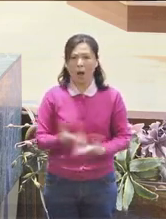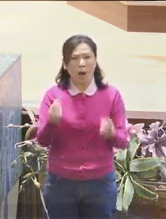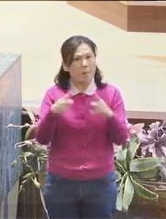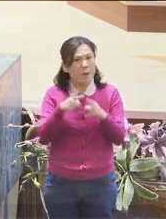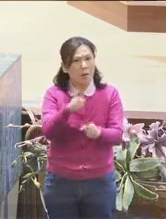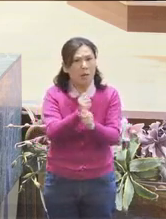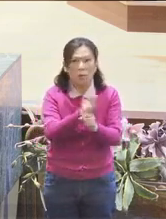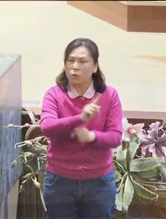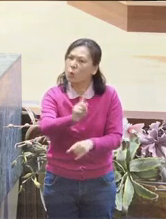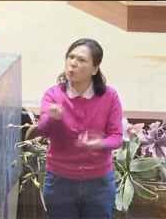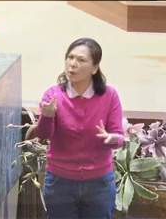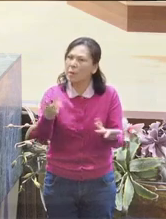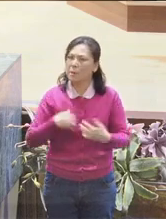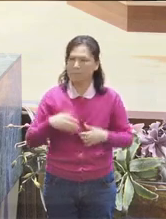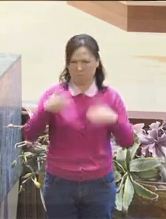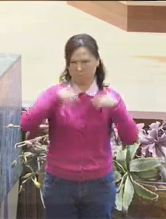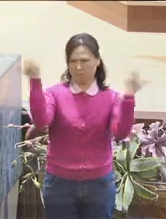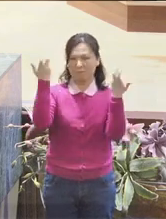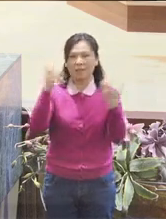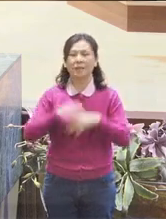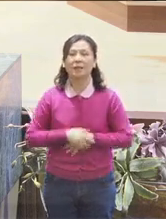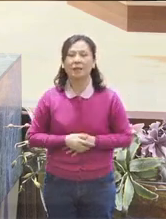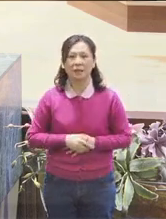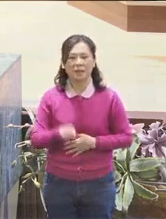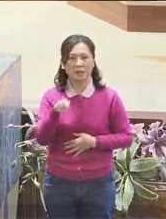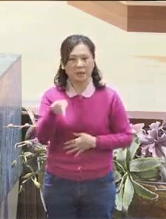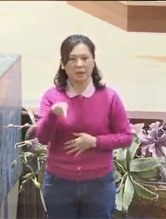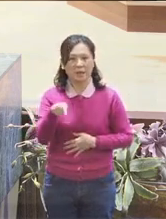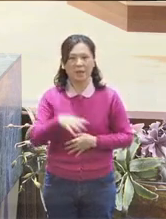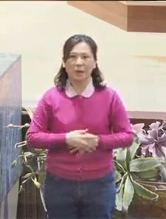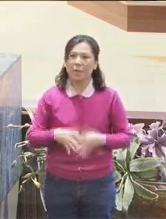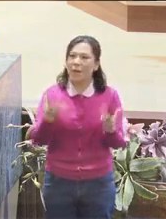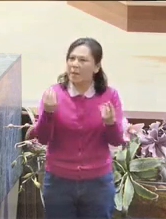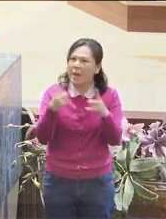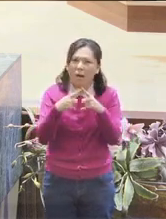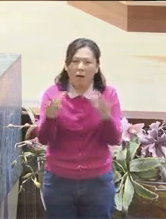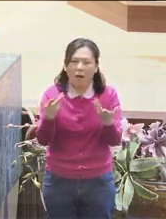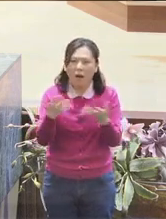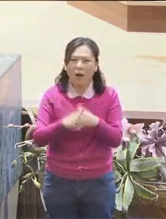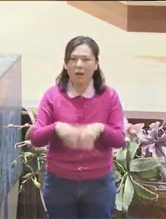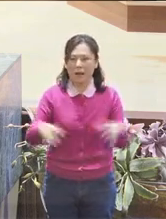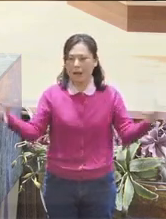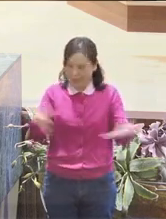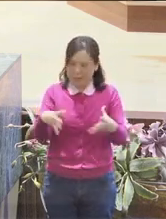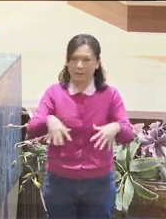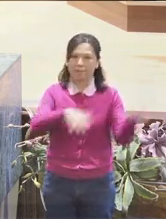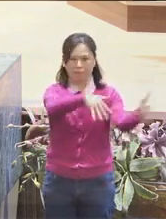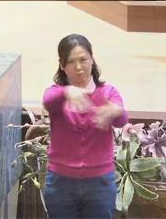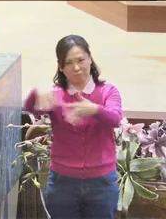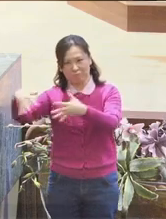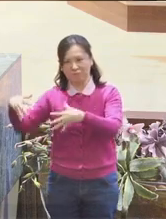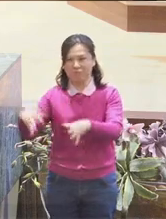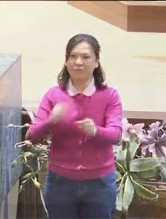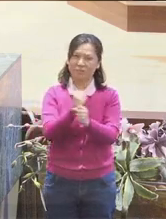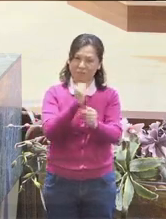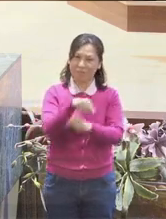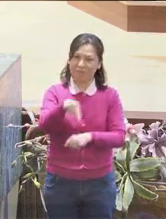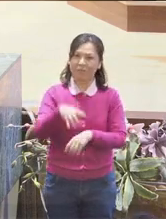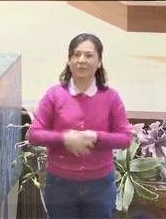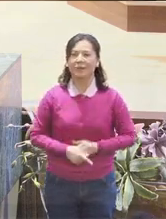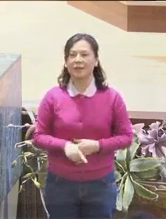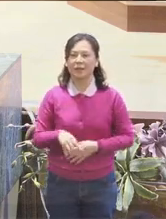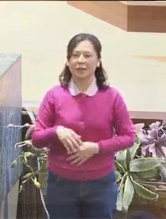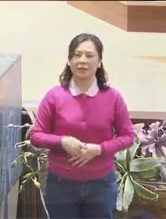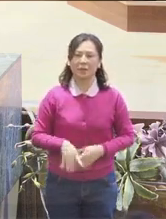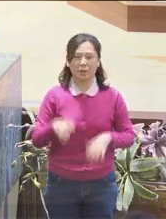但是呢我这个愤怒是愤慨，就是哎，那就先承认我是没有人，一群没有人一起来做这件事情，那就是怒怒悠悠